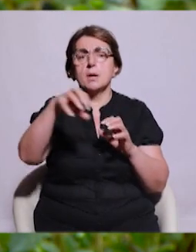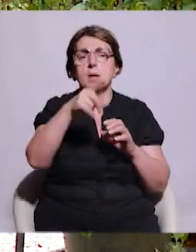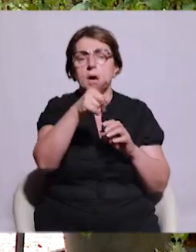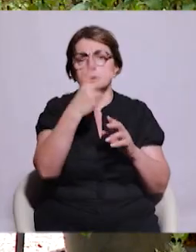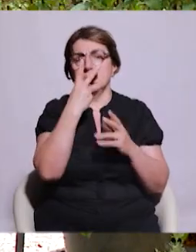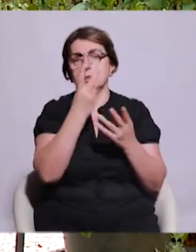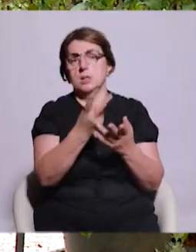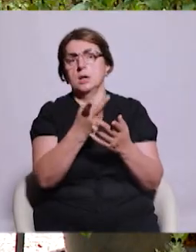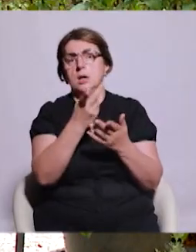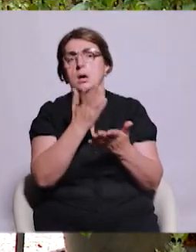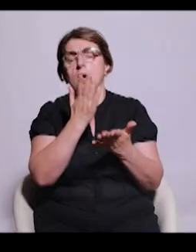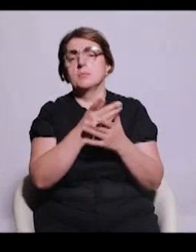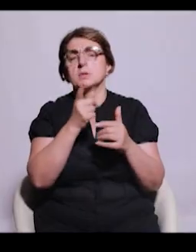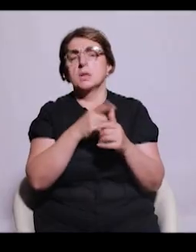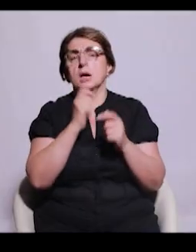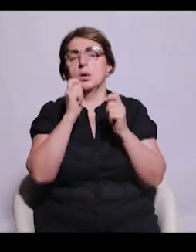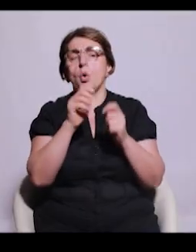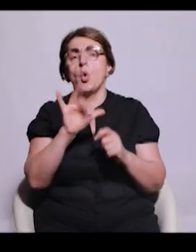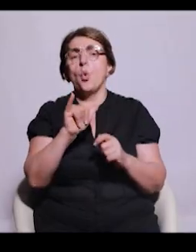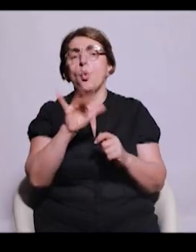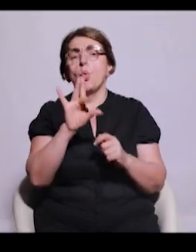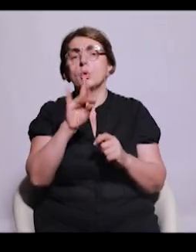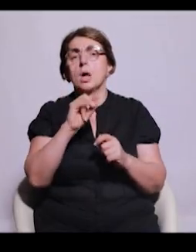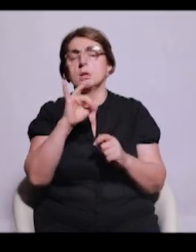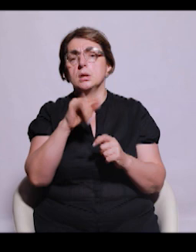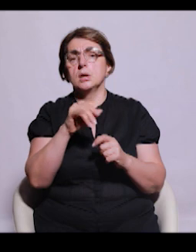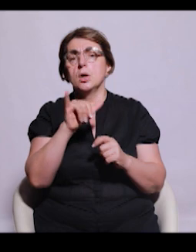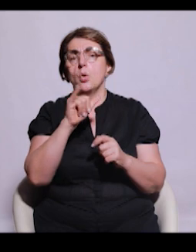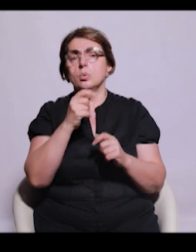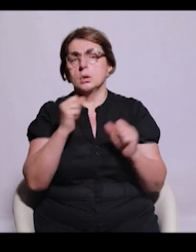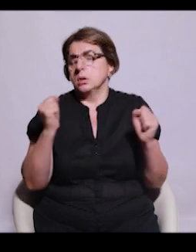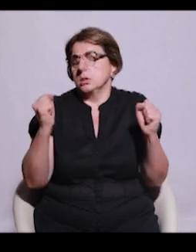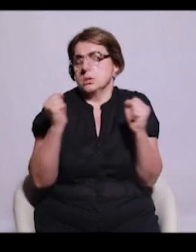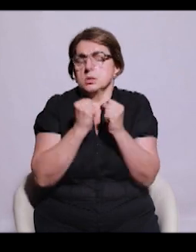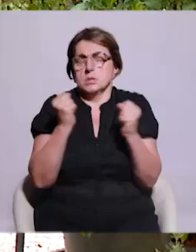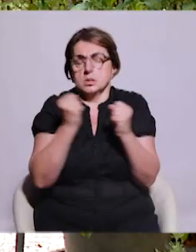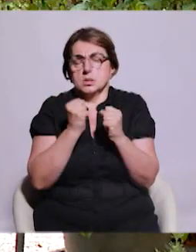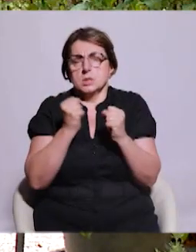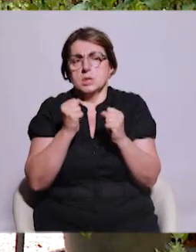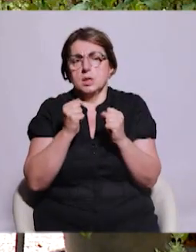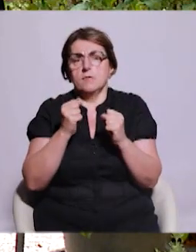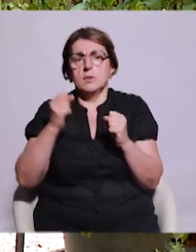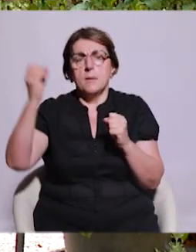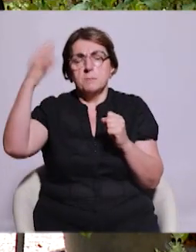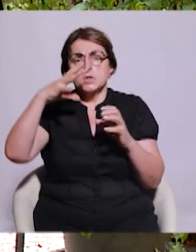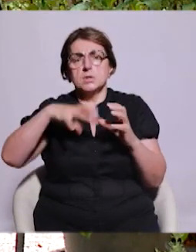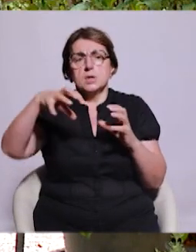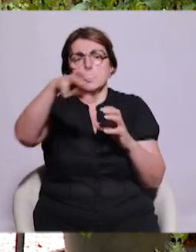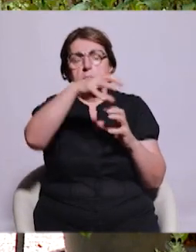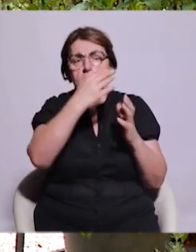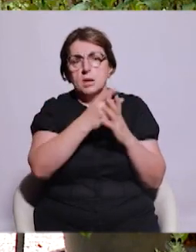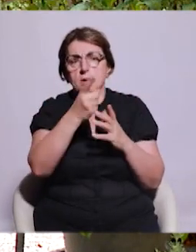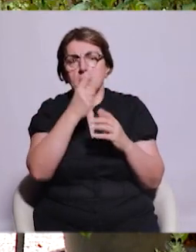რომელიც აი ასე გამოიყურება. ამ პლანეტას ურანი ქვია. ურანი ყველაზე ცივი პლანეტაა მზის სისტემაში. მასზე